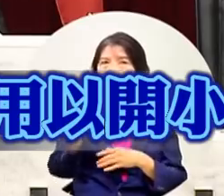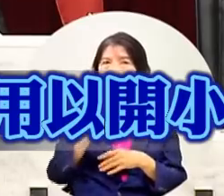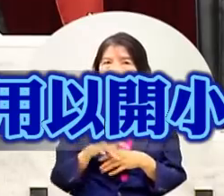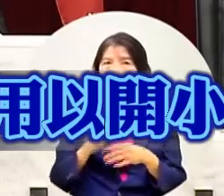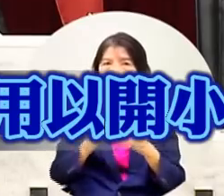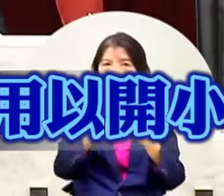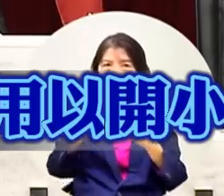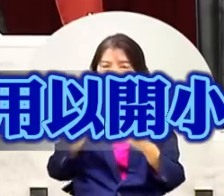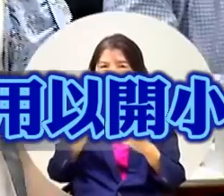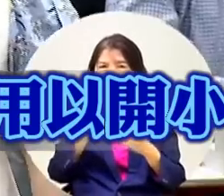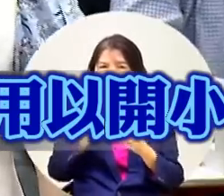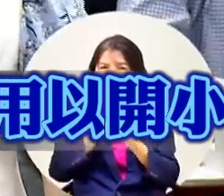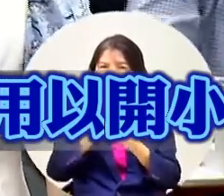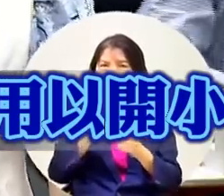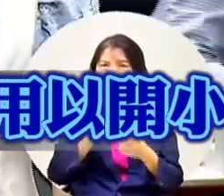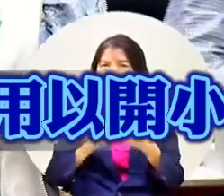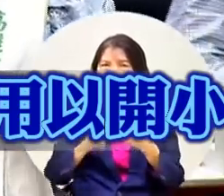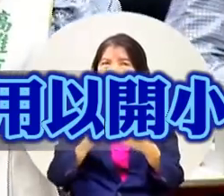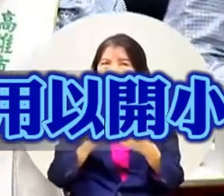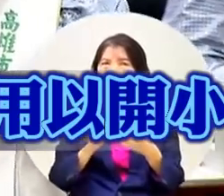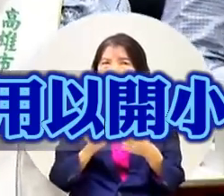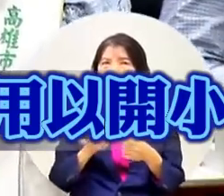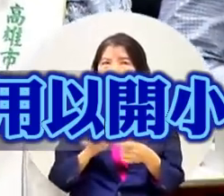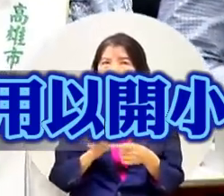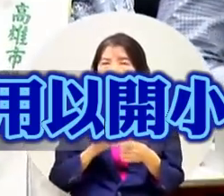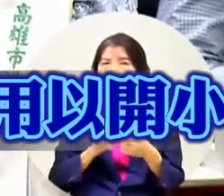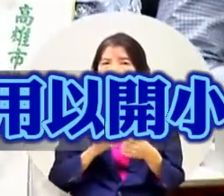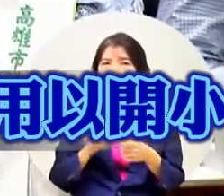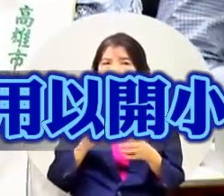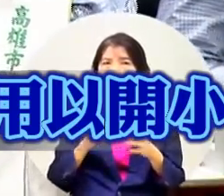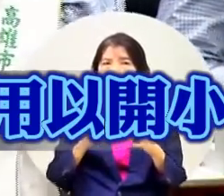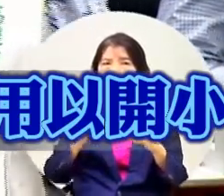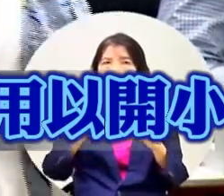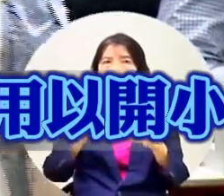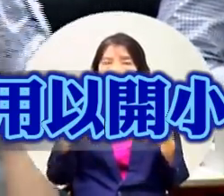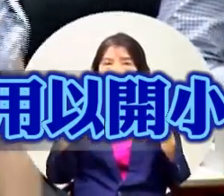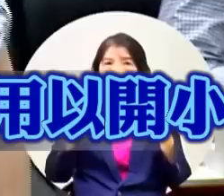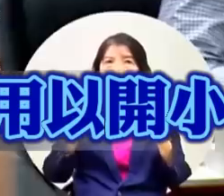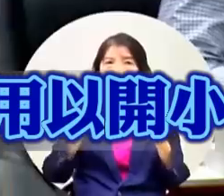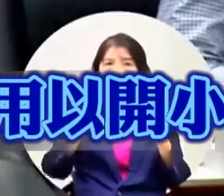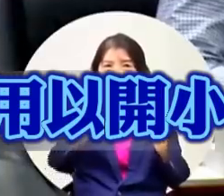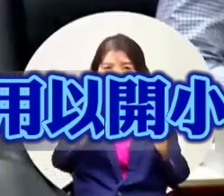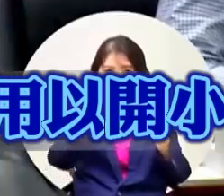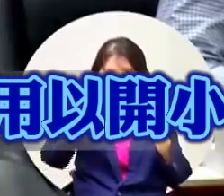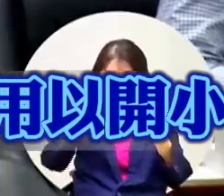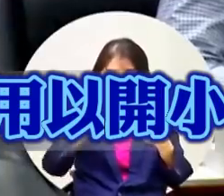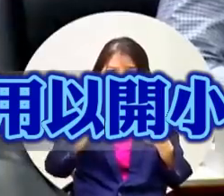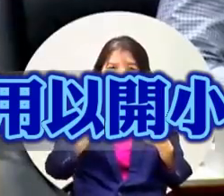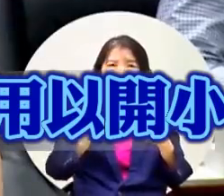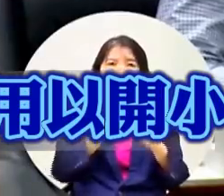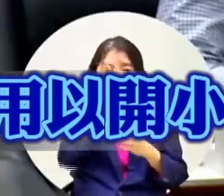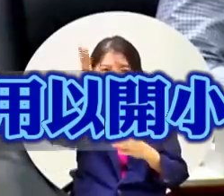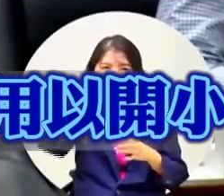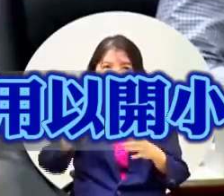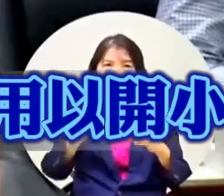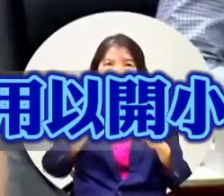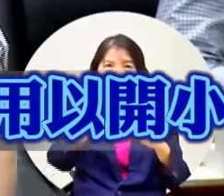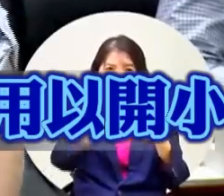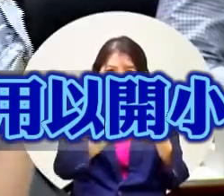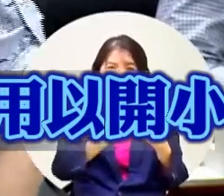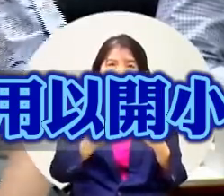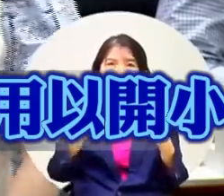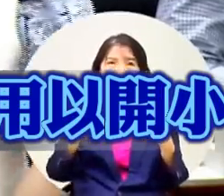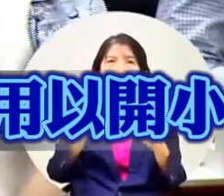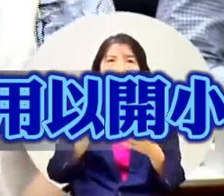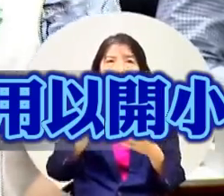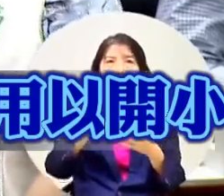啊，议长，我跟您的职责是维持议事顺畅，不是干预议事进行，这是法定的职责。 啊，请你那